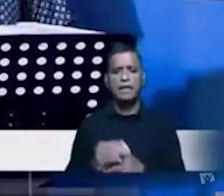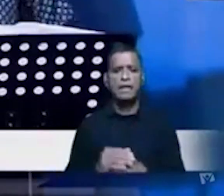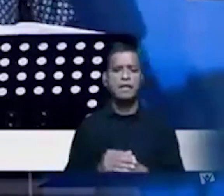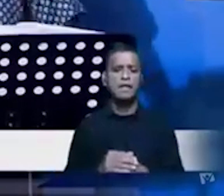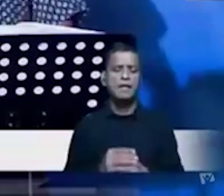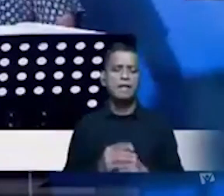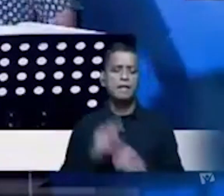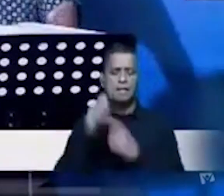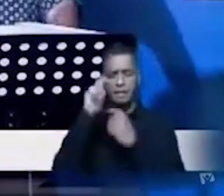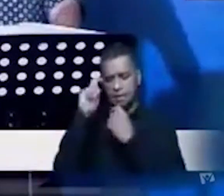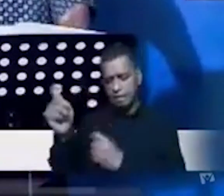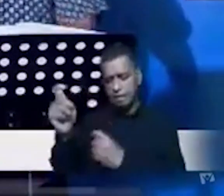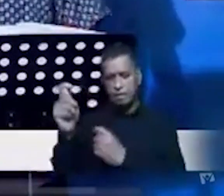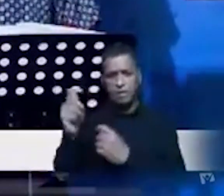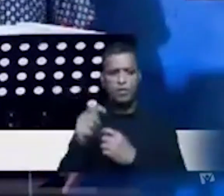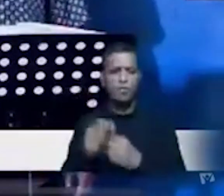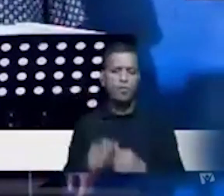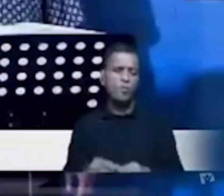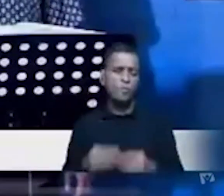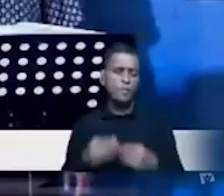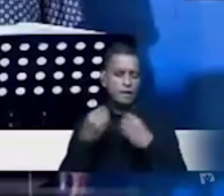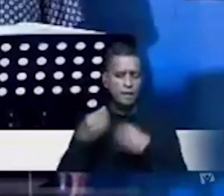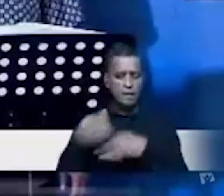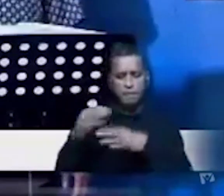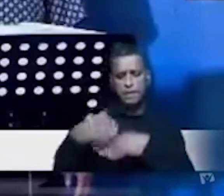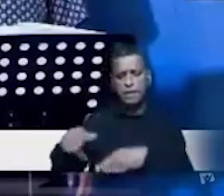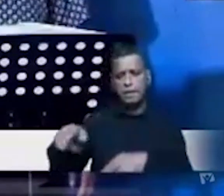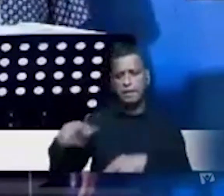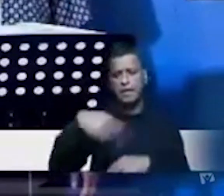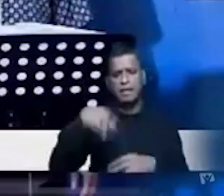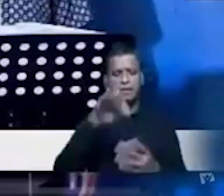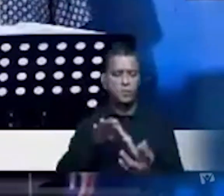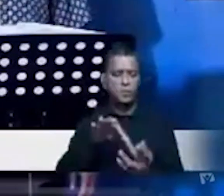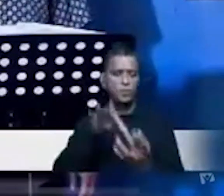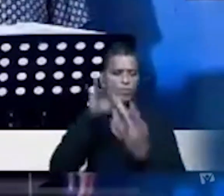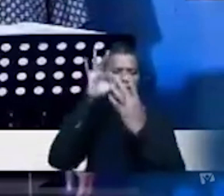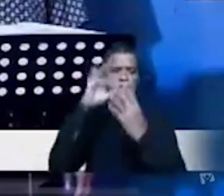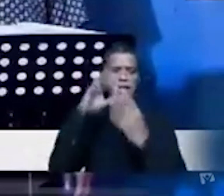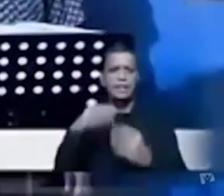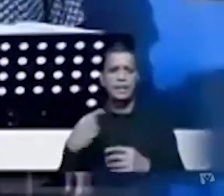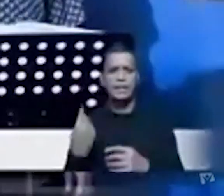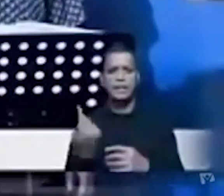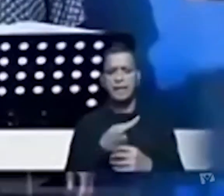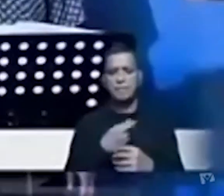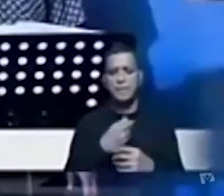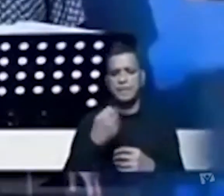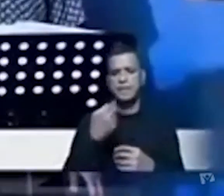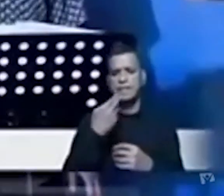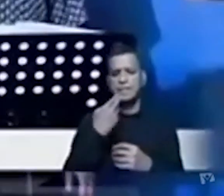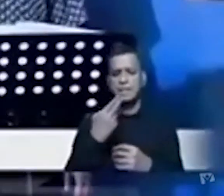ketaatan. Oh biarlah mereka temukan kita setia,